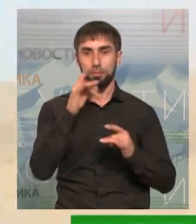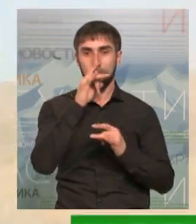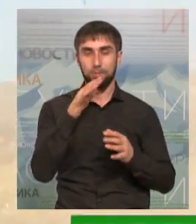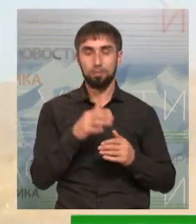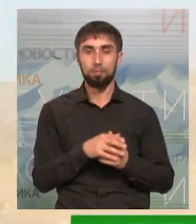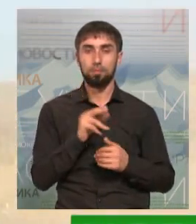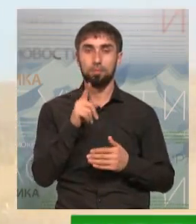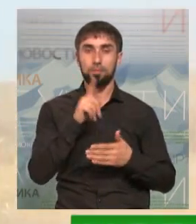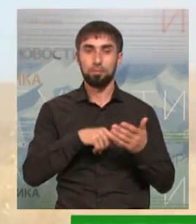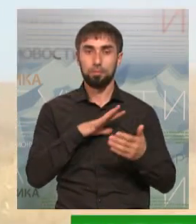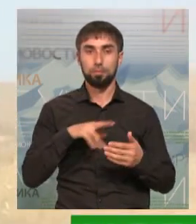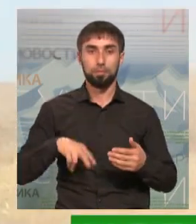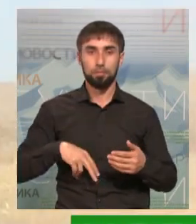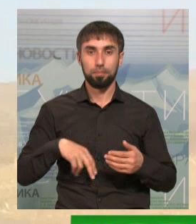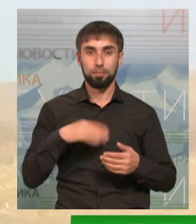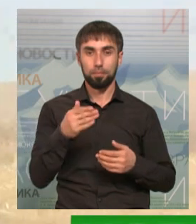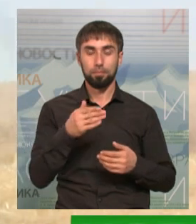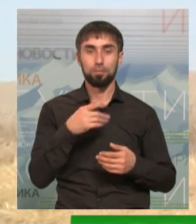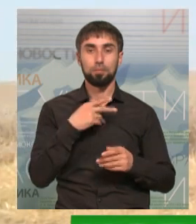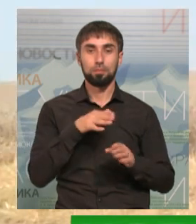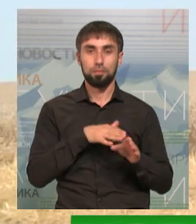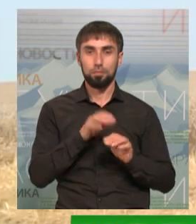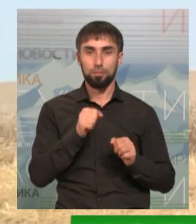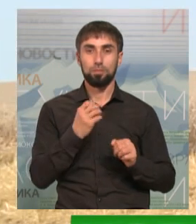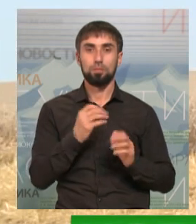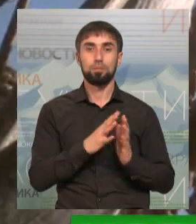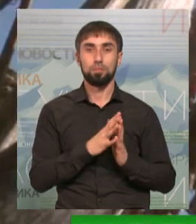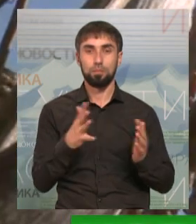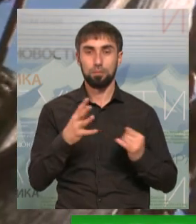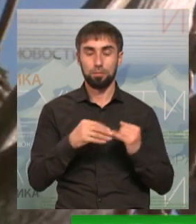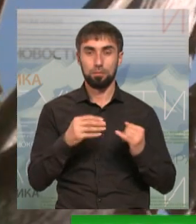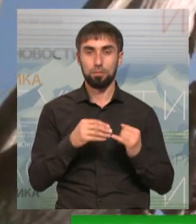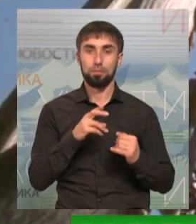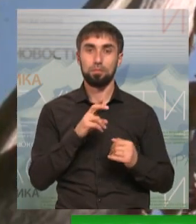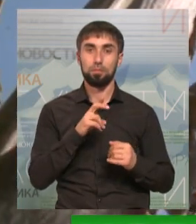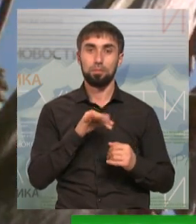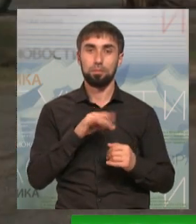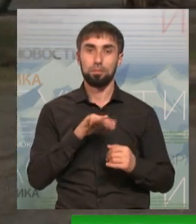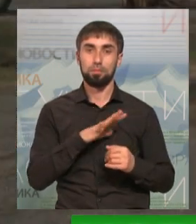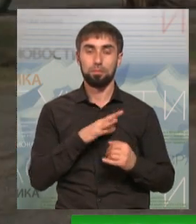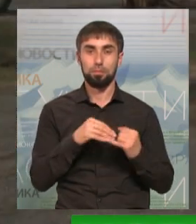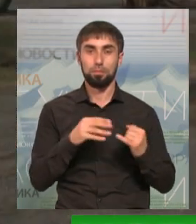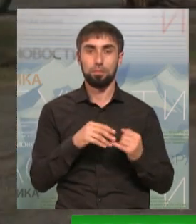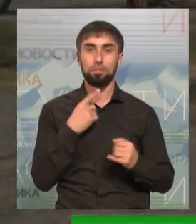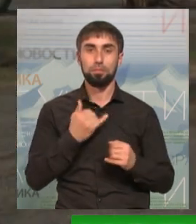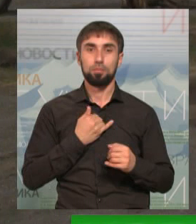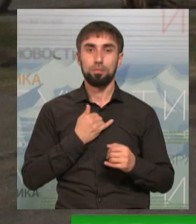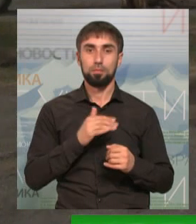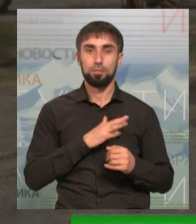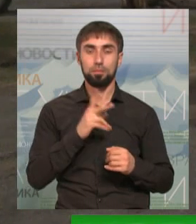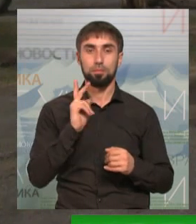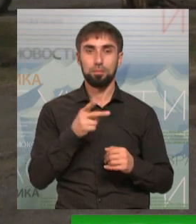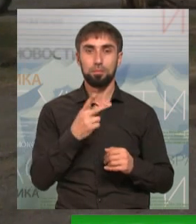культуры. Как признается директор, предприятие справится и с большими посевами, были бы земли. У меня было